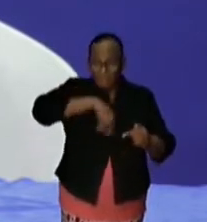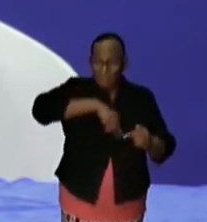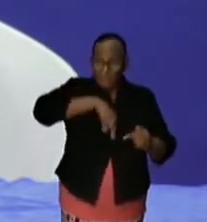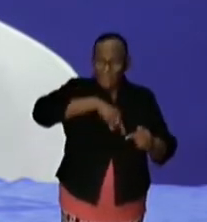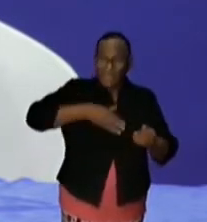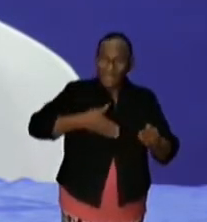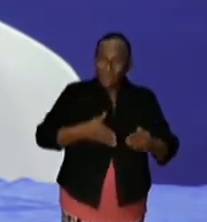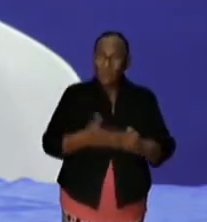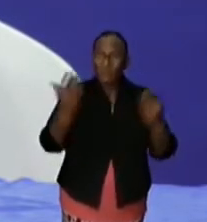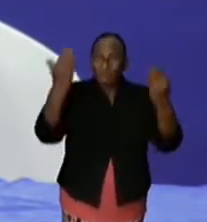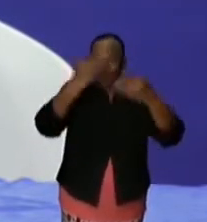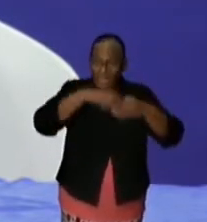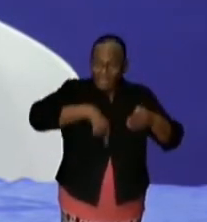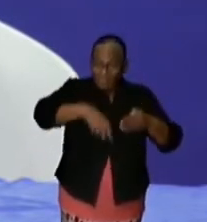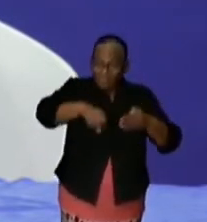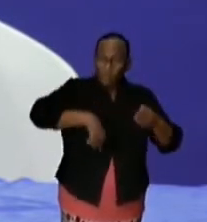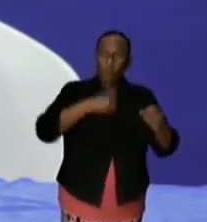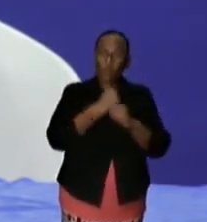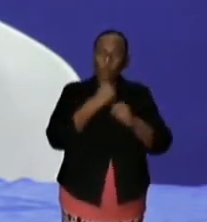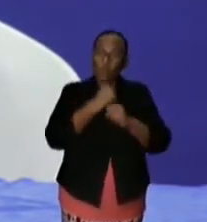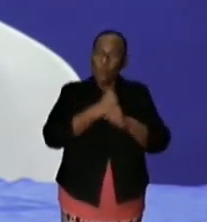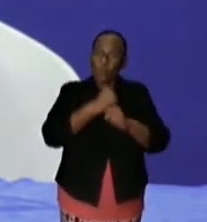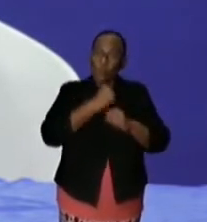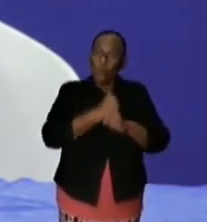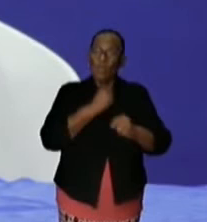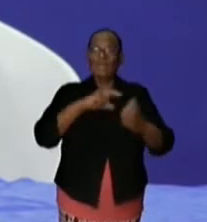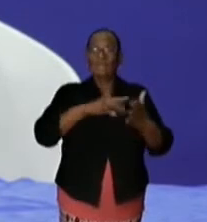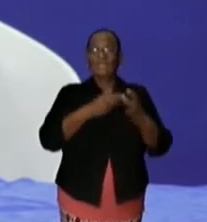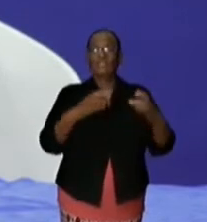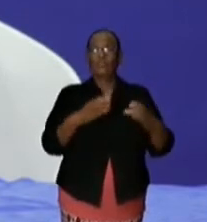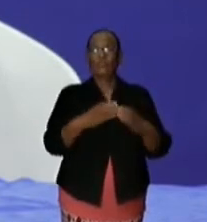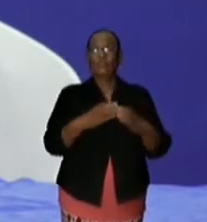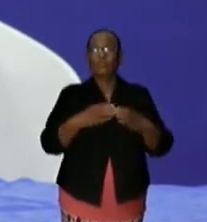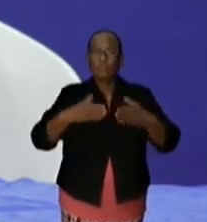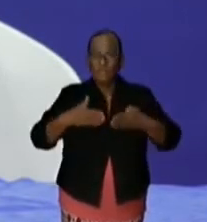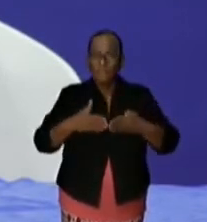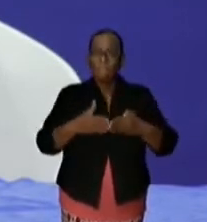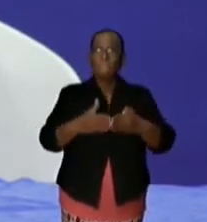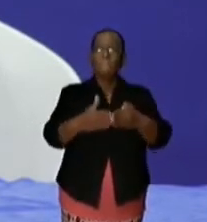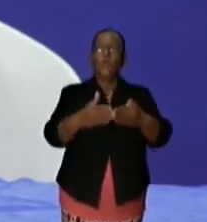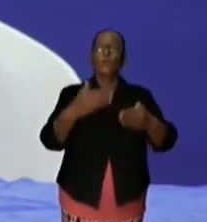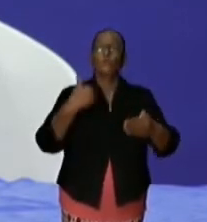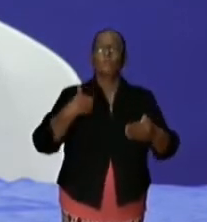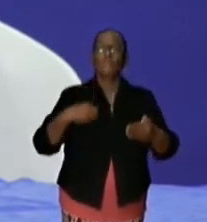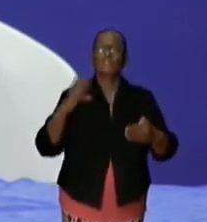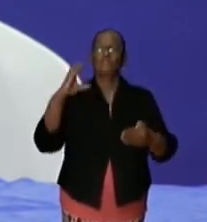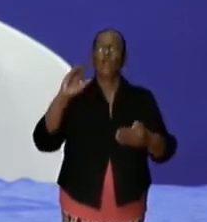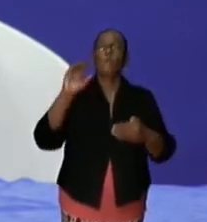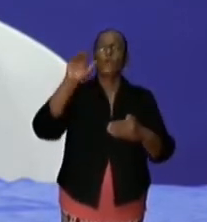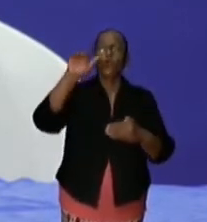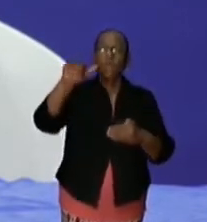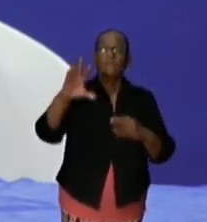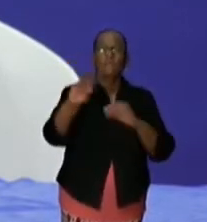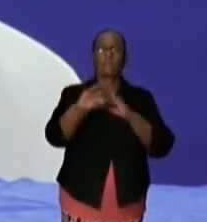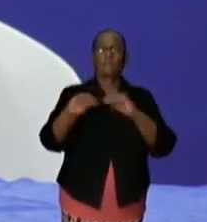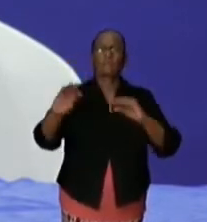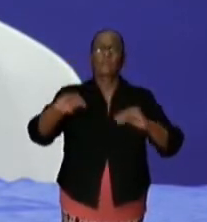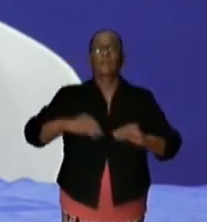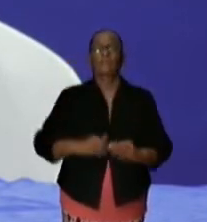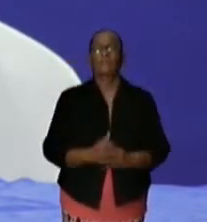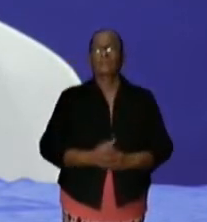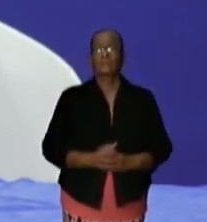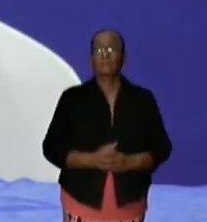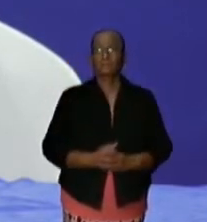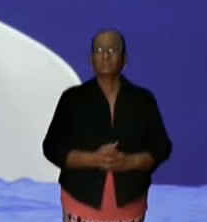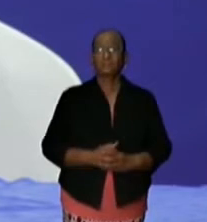dat het technisch team bezig is geweest met de boothouders van Commewijne. En